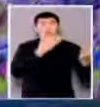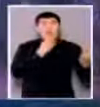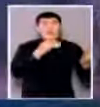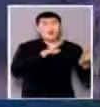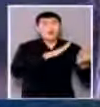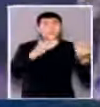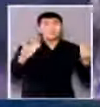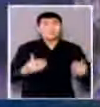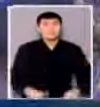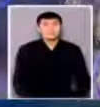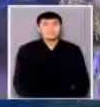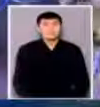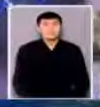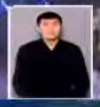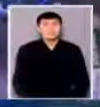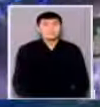қосты.